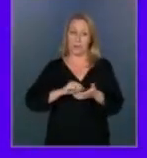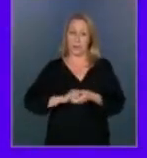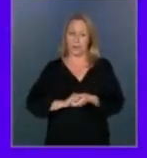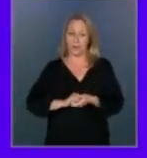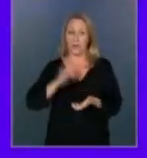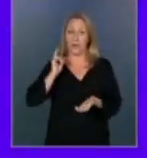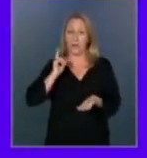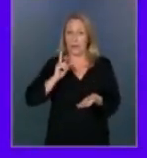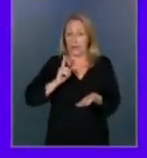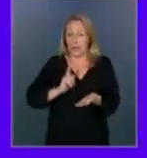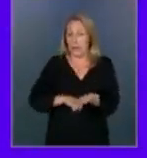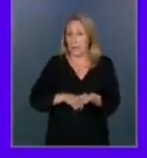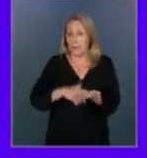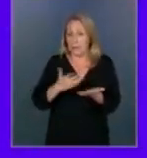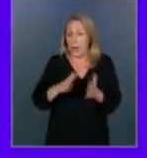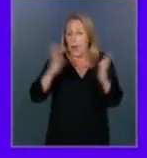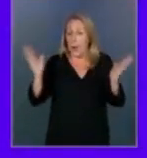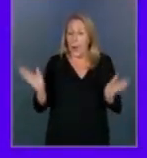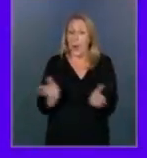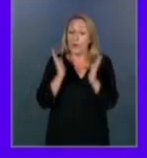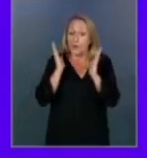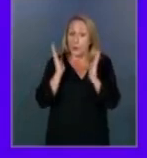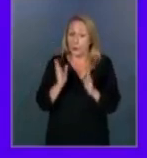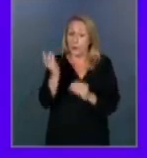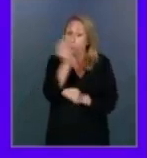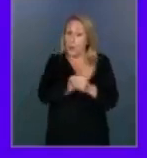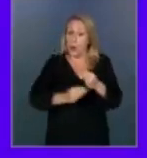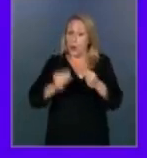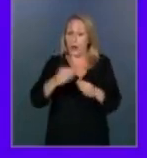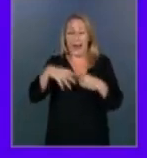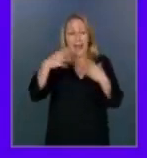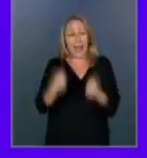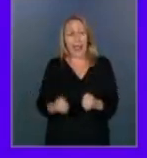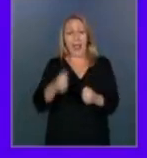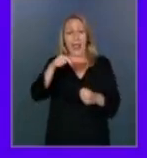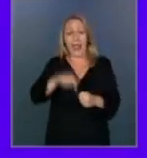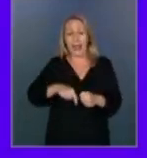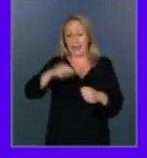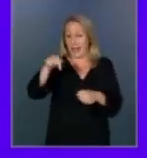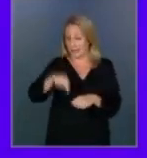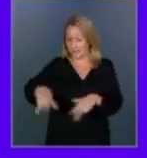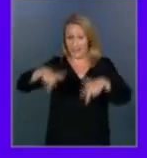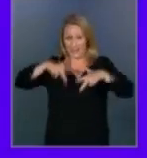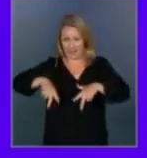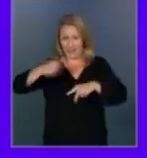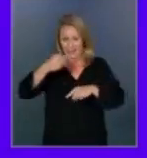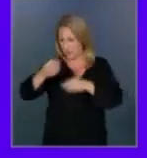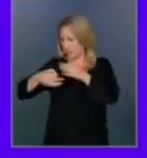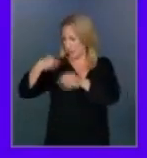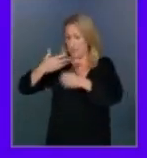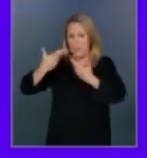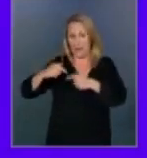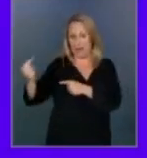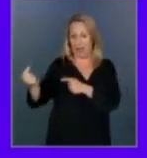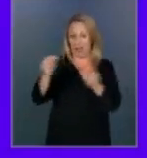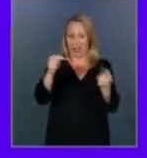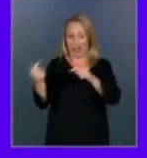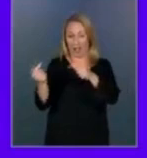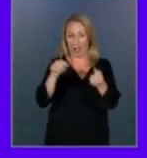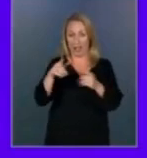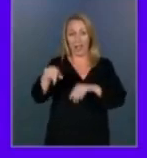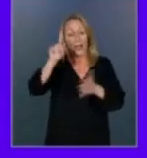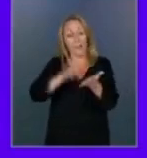να τηρήσουμε όσο πιο ευλαβικά μπορούμε, παρά τις κραυγαλαίες αυτές αντιφάσεις της κυβέρνησης που σας είπα πιο πριν,